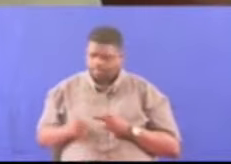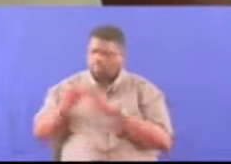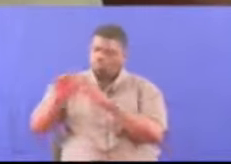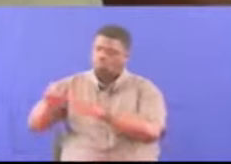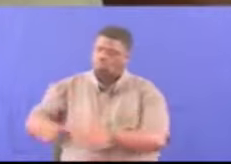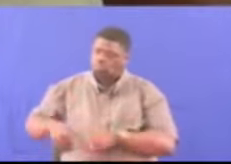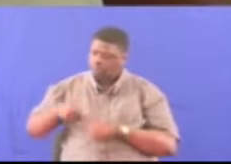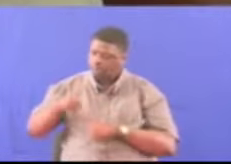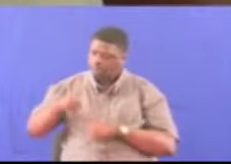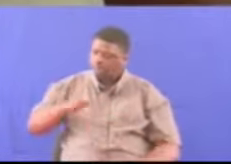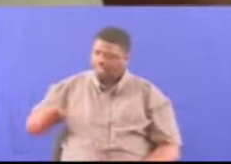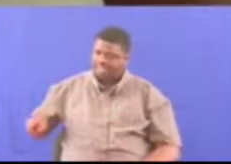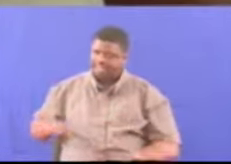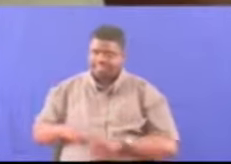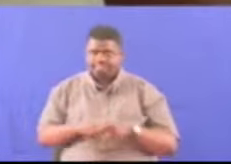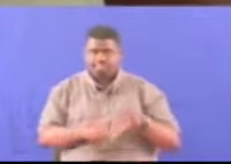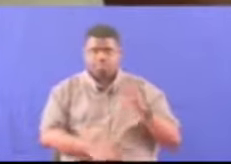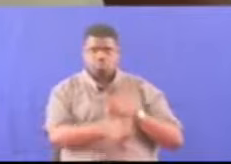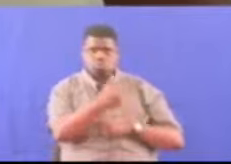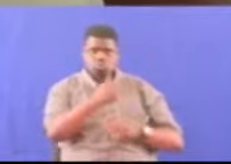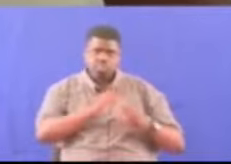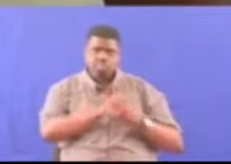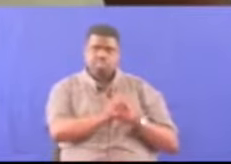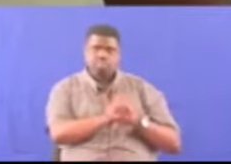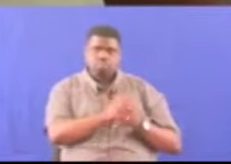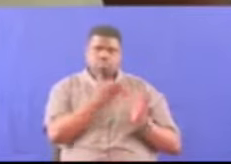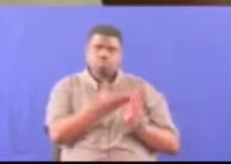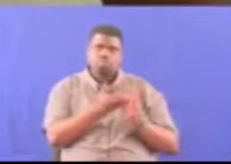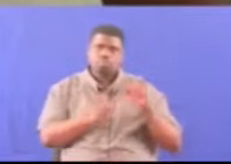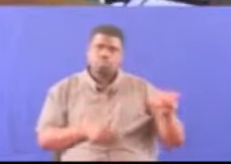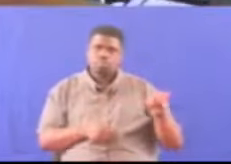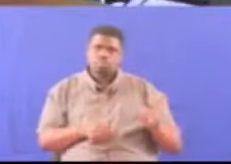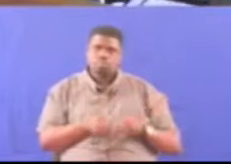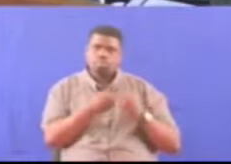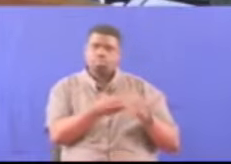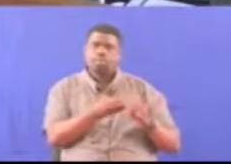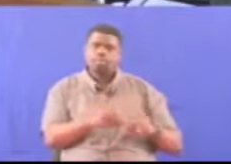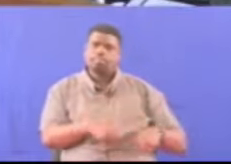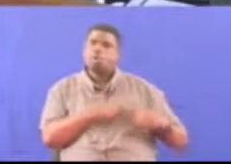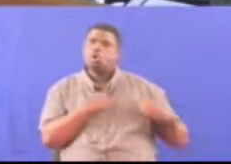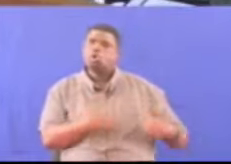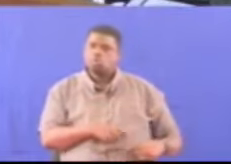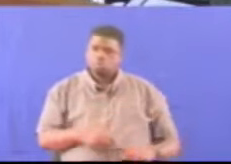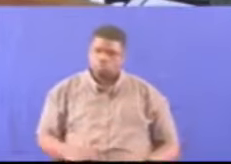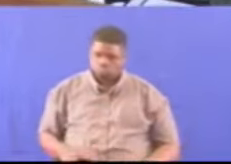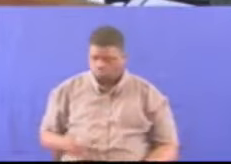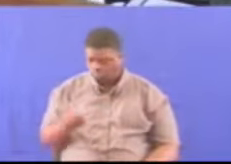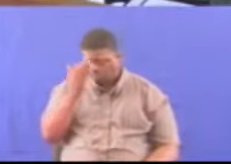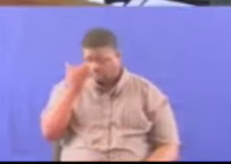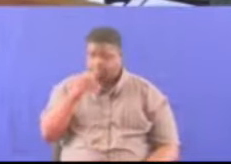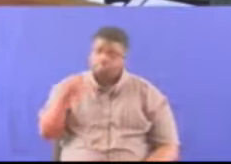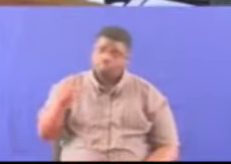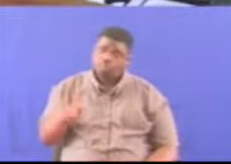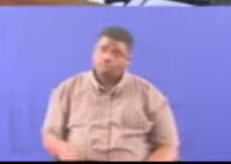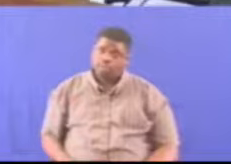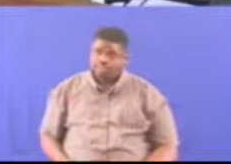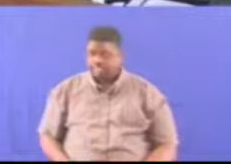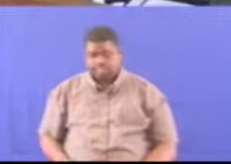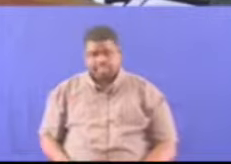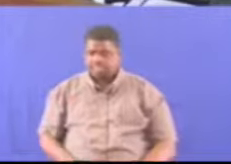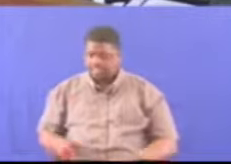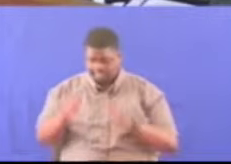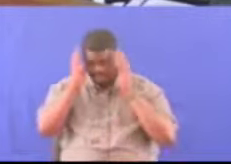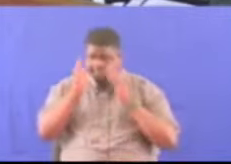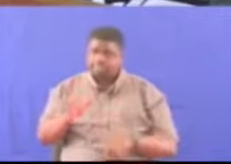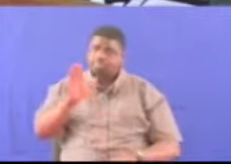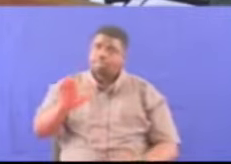viongozi, kuungana nawe katika kukuombea na kukutia moyo, tukitambua kwamba hii sio heshima